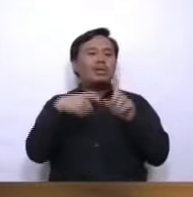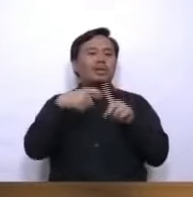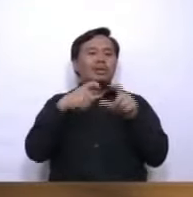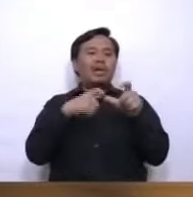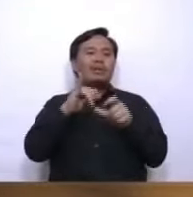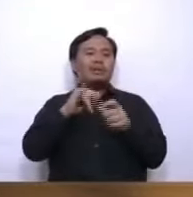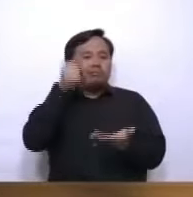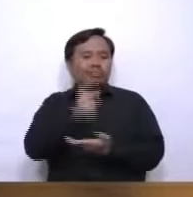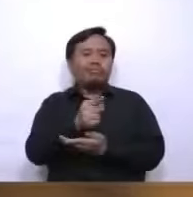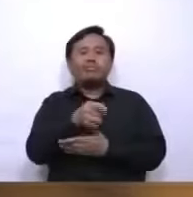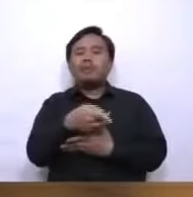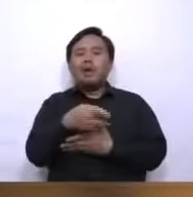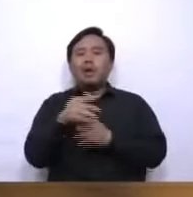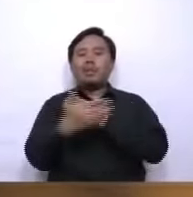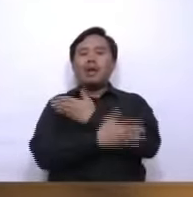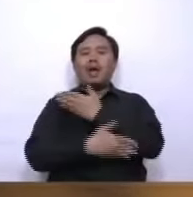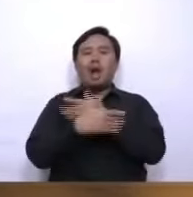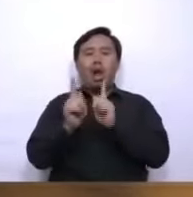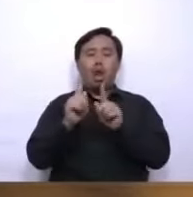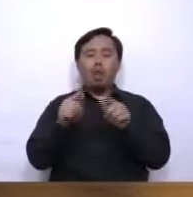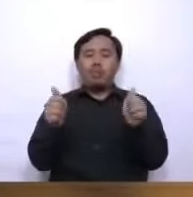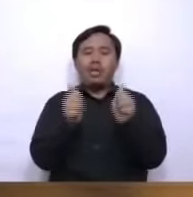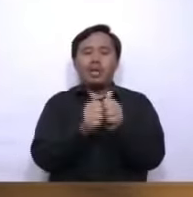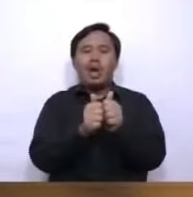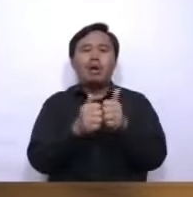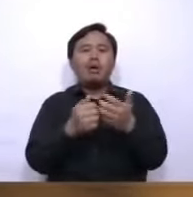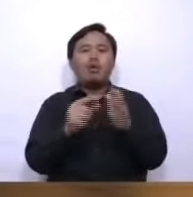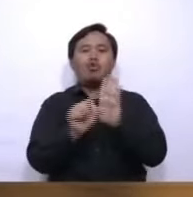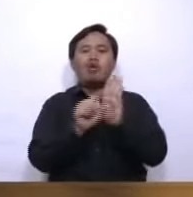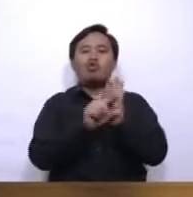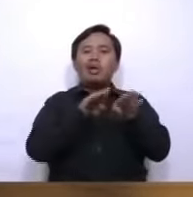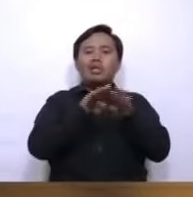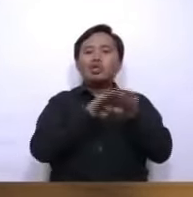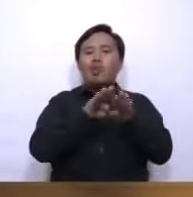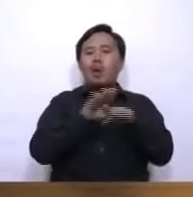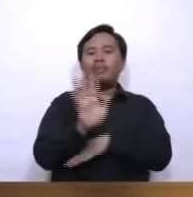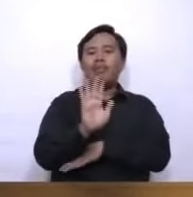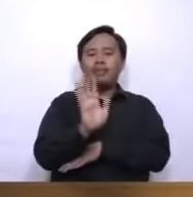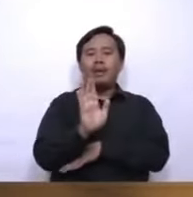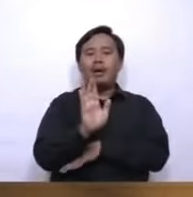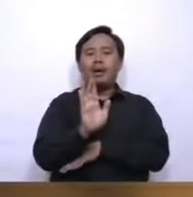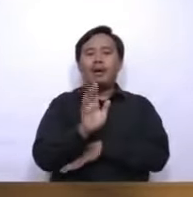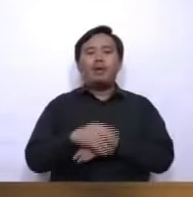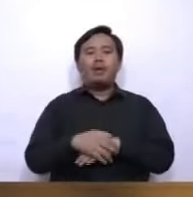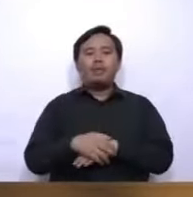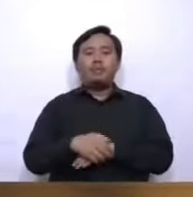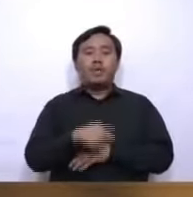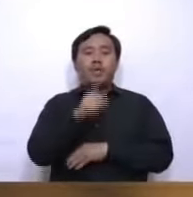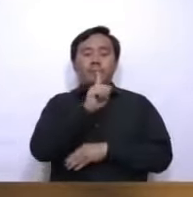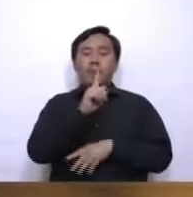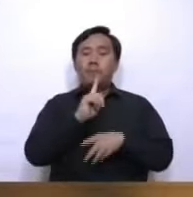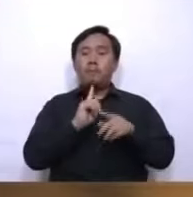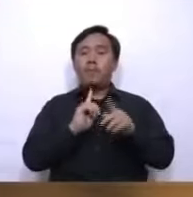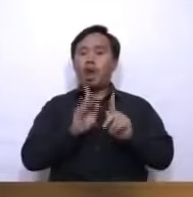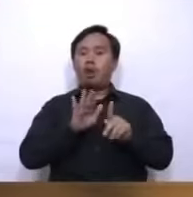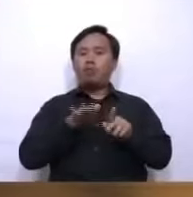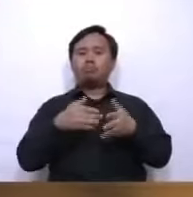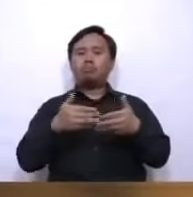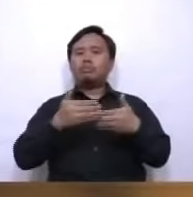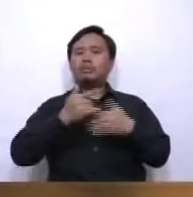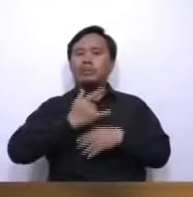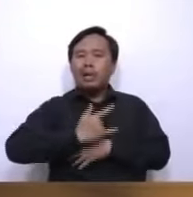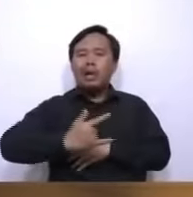negara pada mereka yang melakukan pernikahan bertentangan dengan undang-undang pokok perkawinan. Karena kalau ini dibiarkan